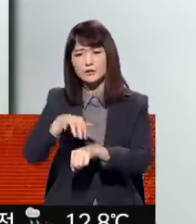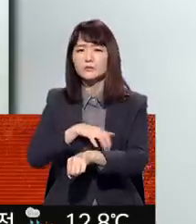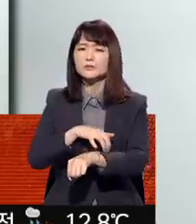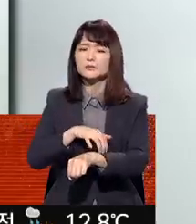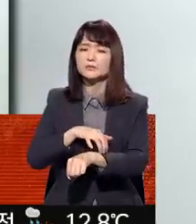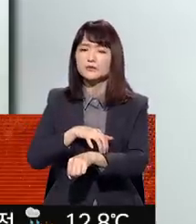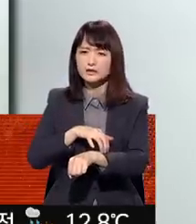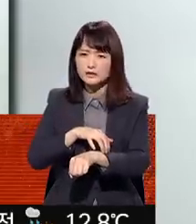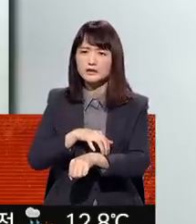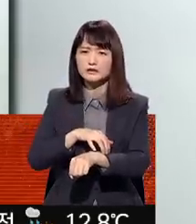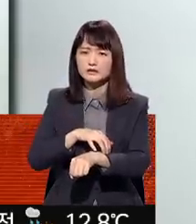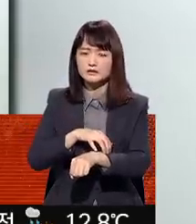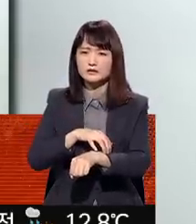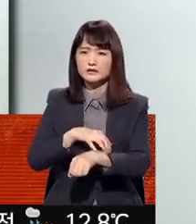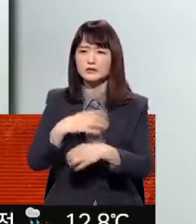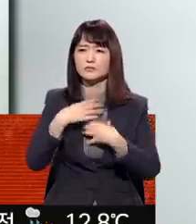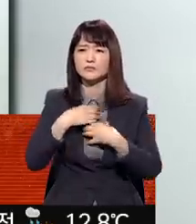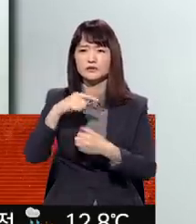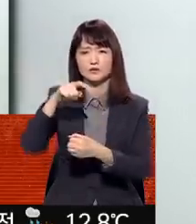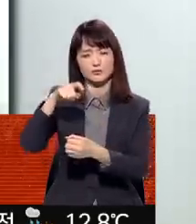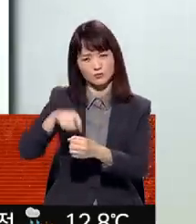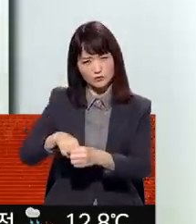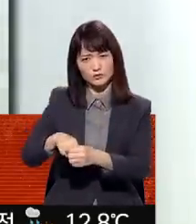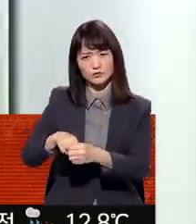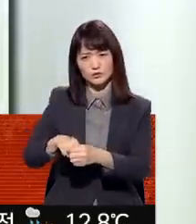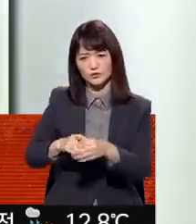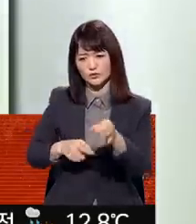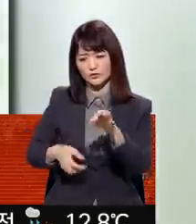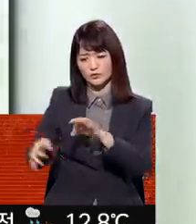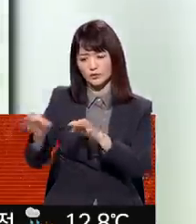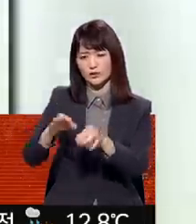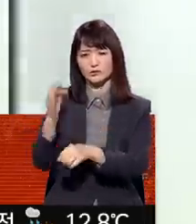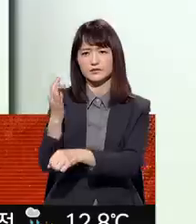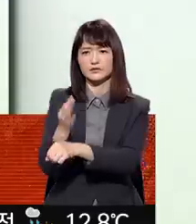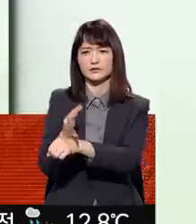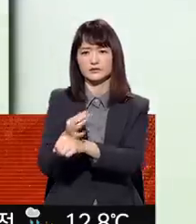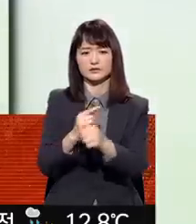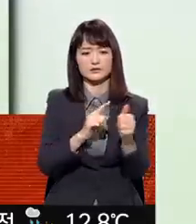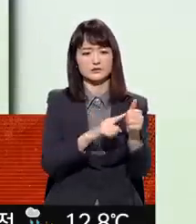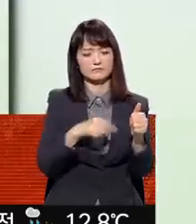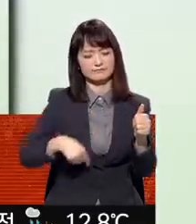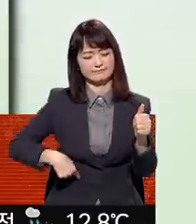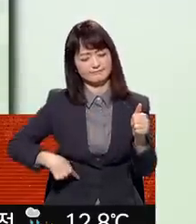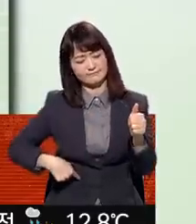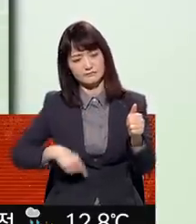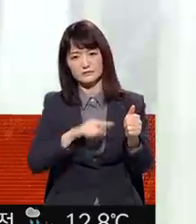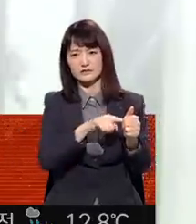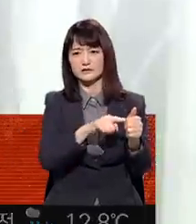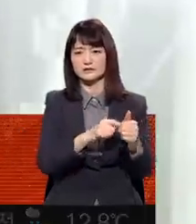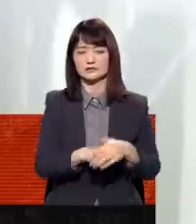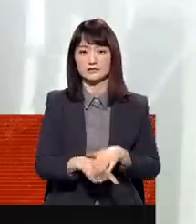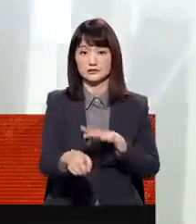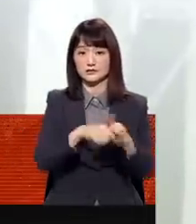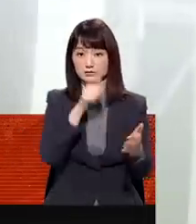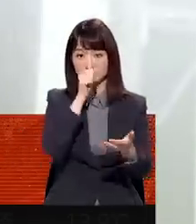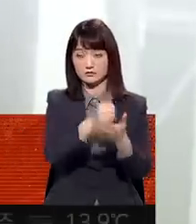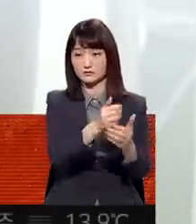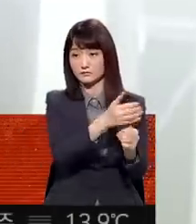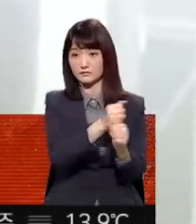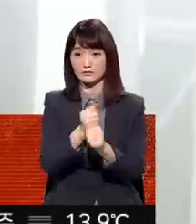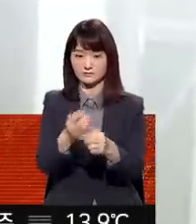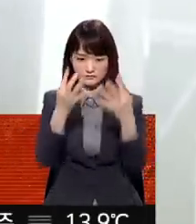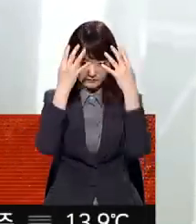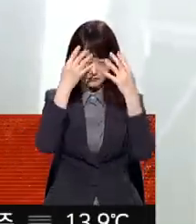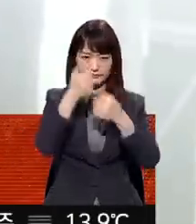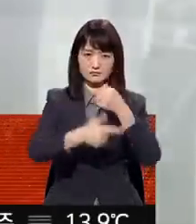건데 한 푼 두 푼 모아서 산 건데 그걸 가져갔다. 양심적으로 불량한데요. 저분이 만약에 절도죄로 체포가 되면 6년